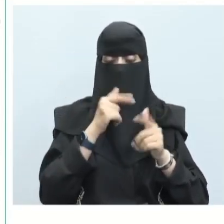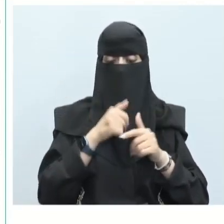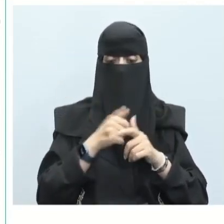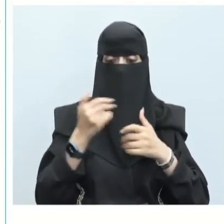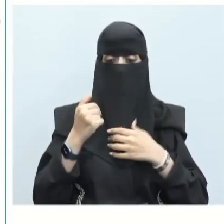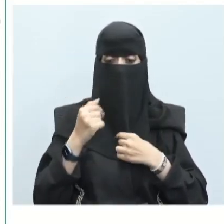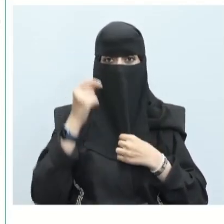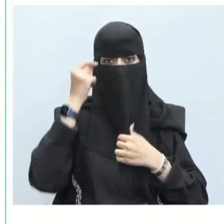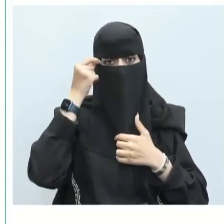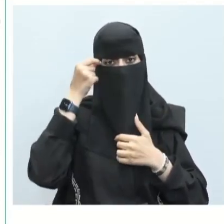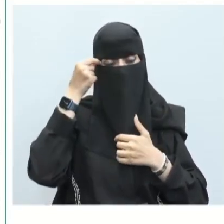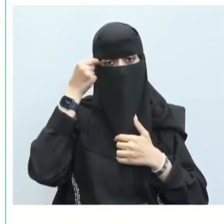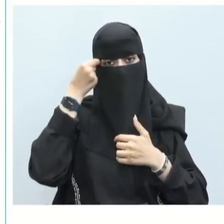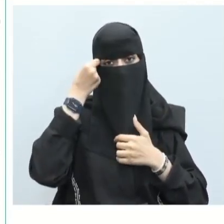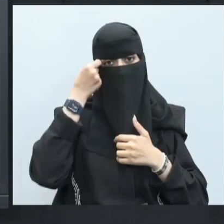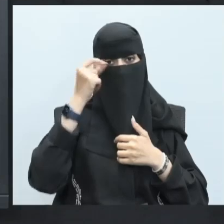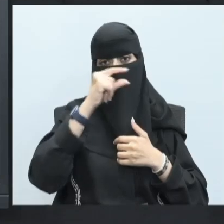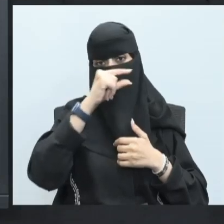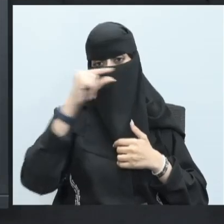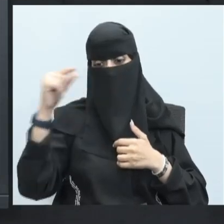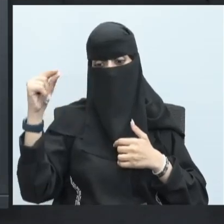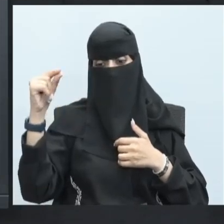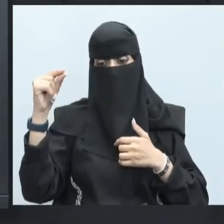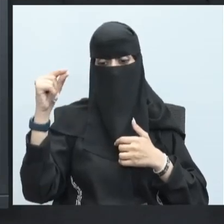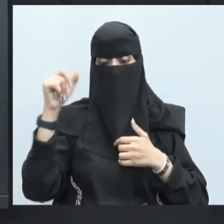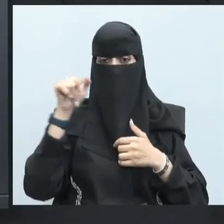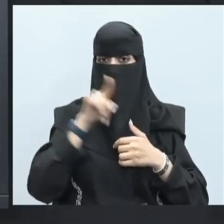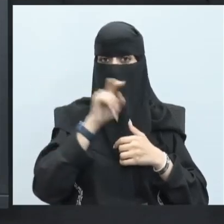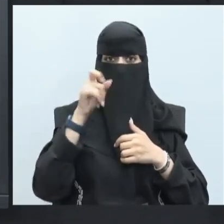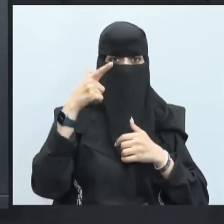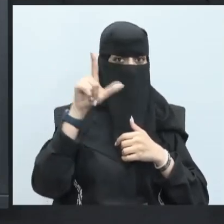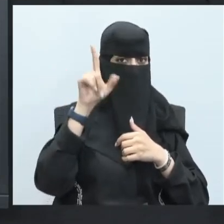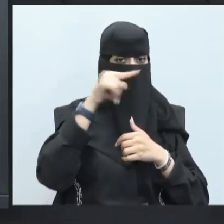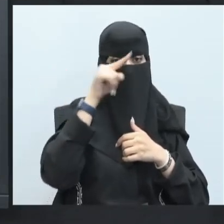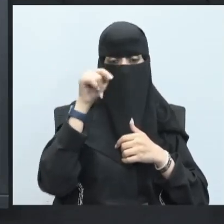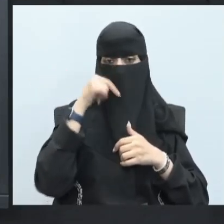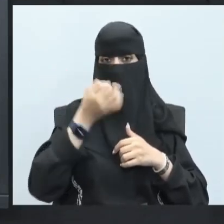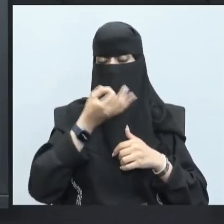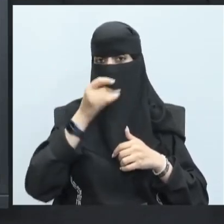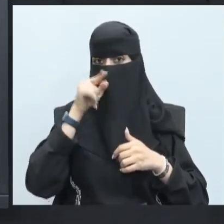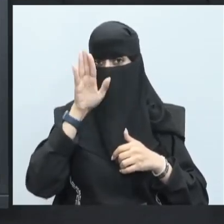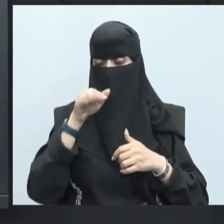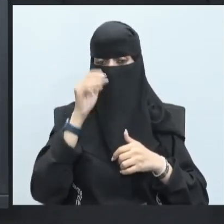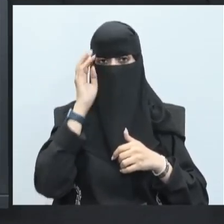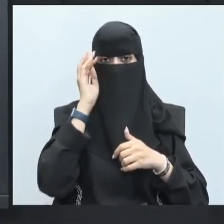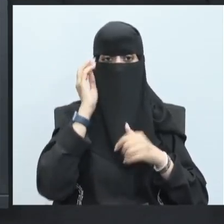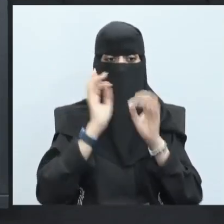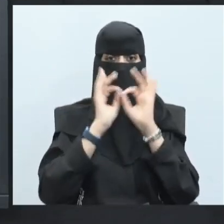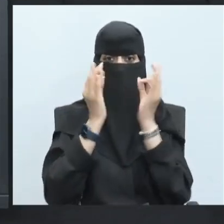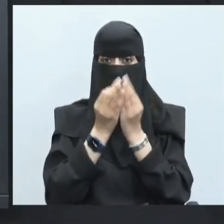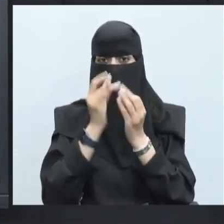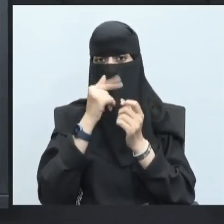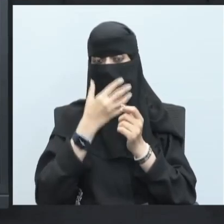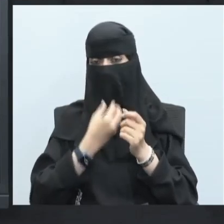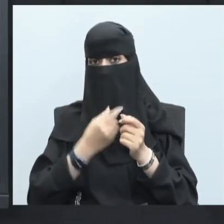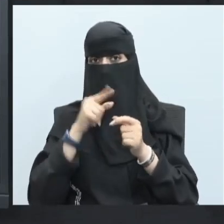طيب اولا هذه الجمله لا لا تصح لا تصح اجتماعيا